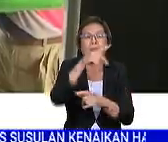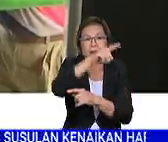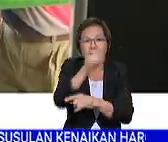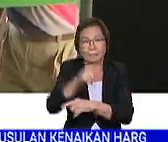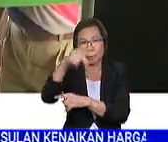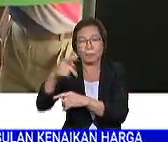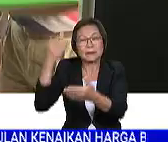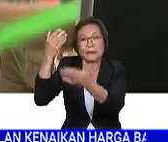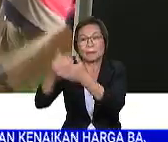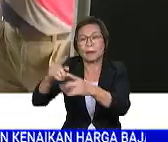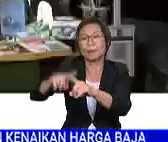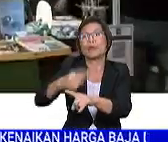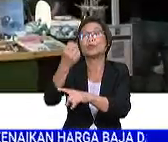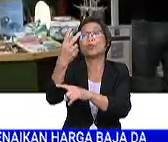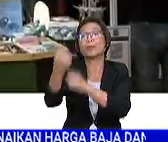tahun ini.